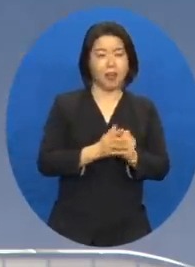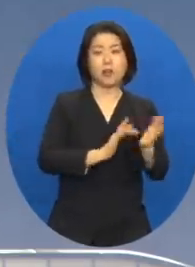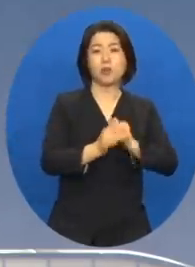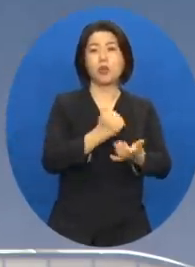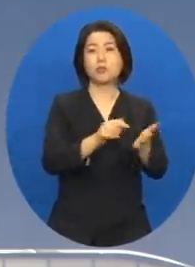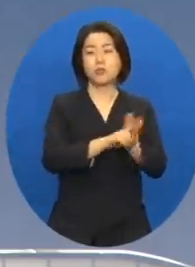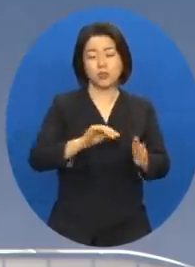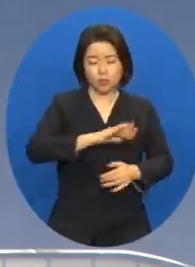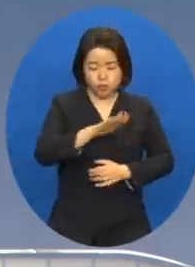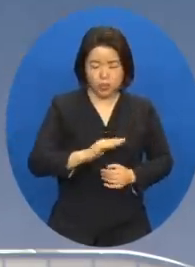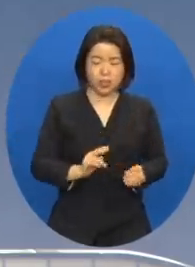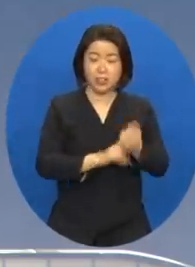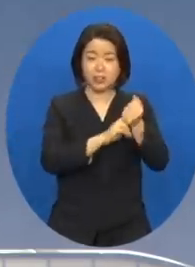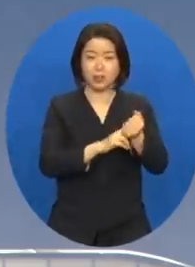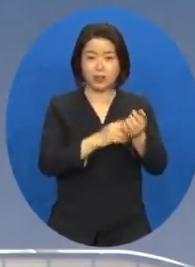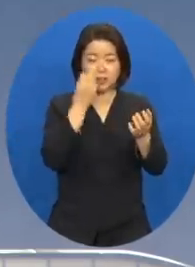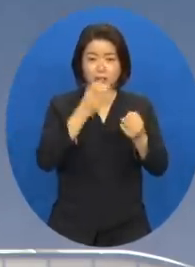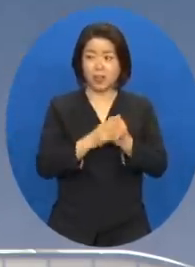보기에는